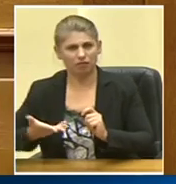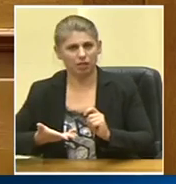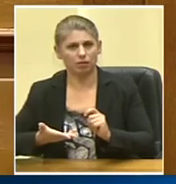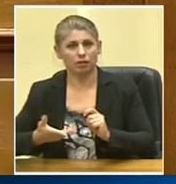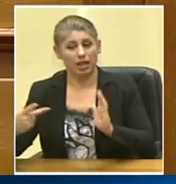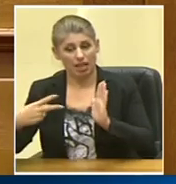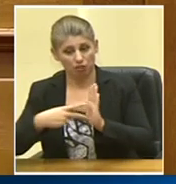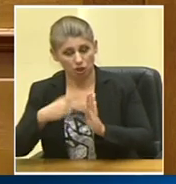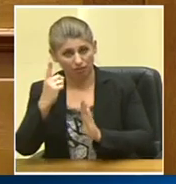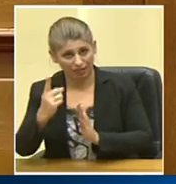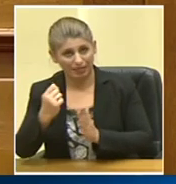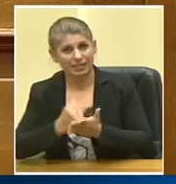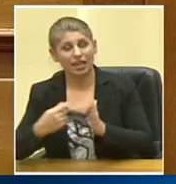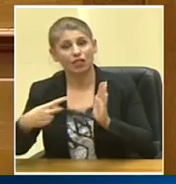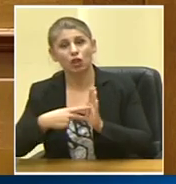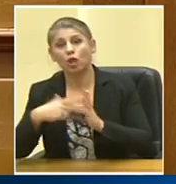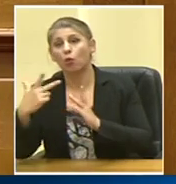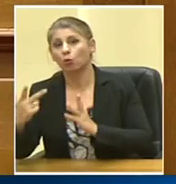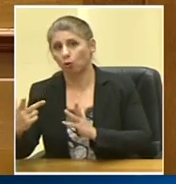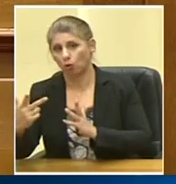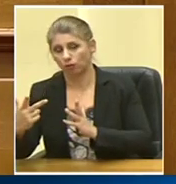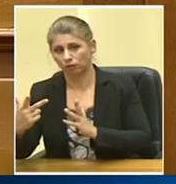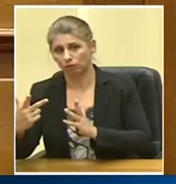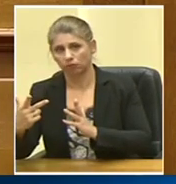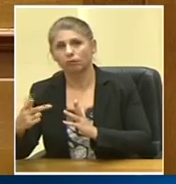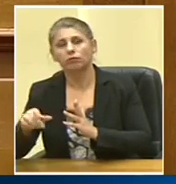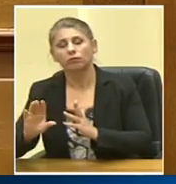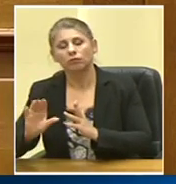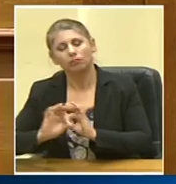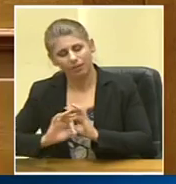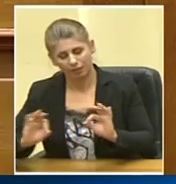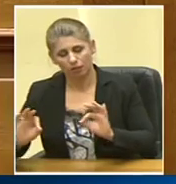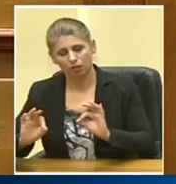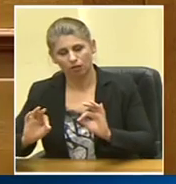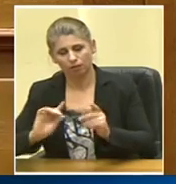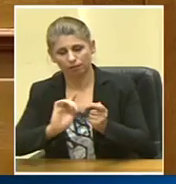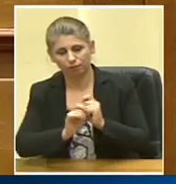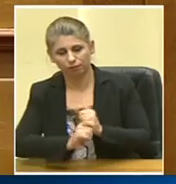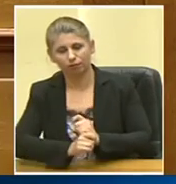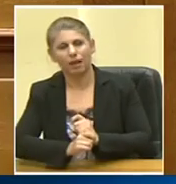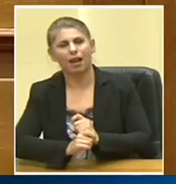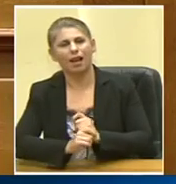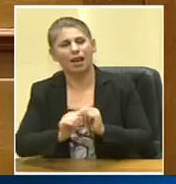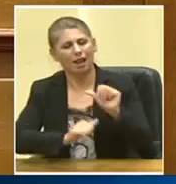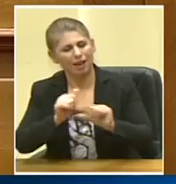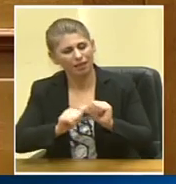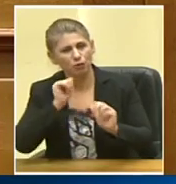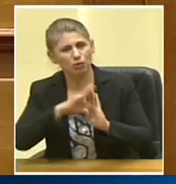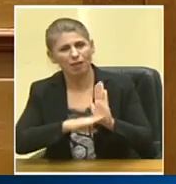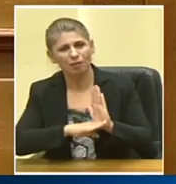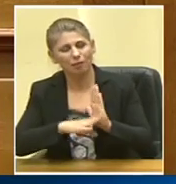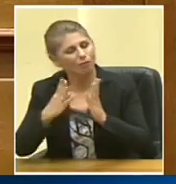το 2001 και το 2008, εν υπάρχει αμφιβολία, ήταν αναθεωρήσεις που έχασαν το στόχο τους. Απέτυχαν.